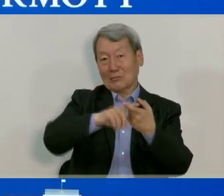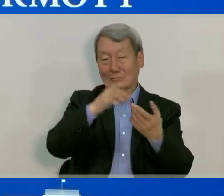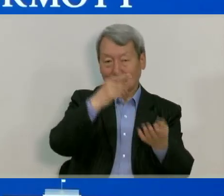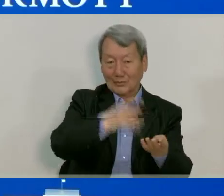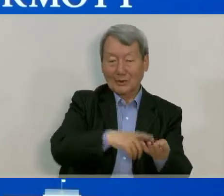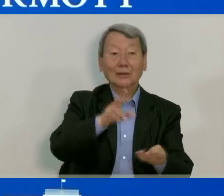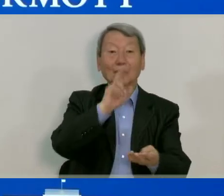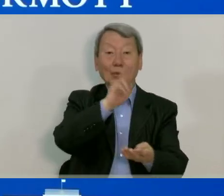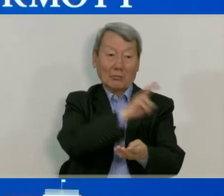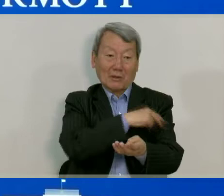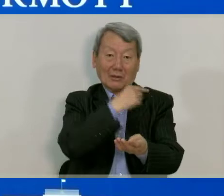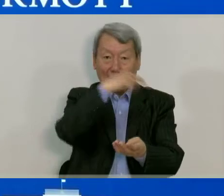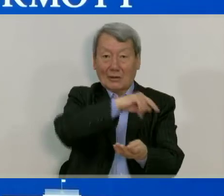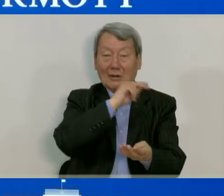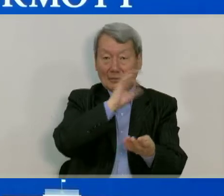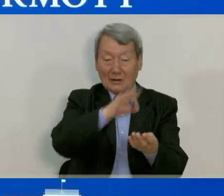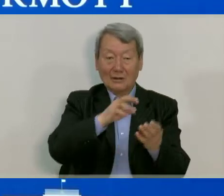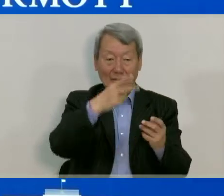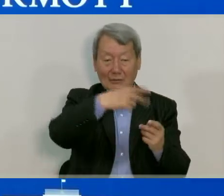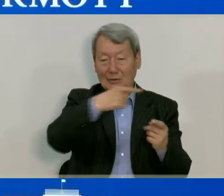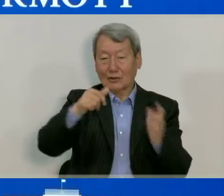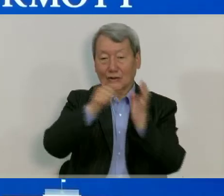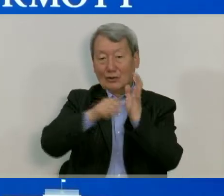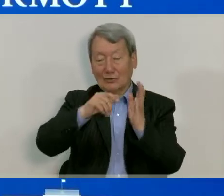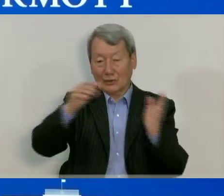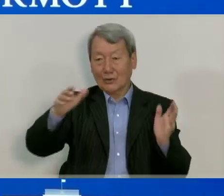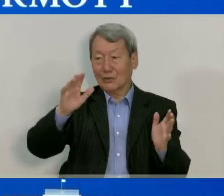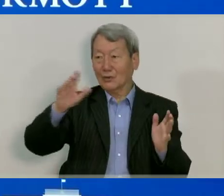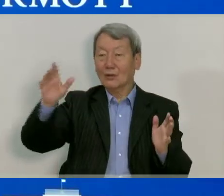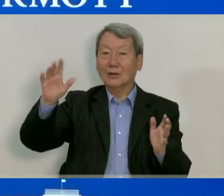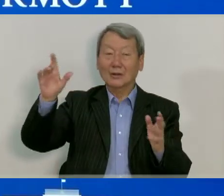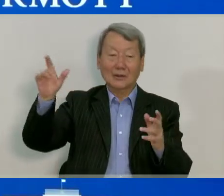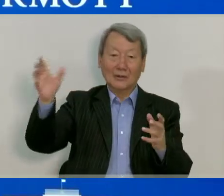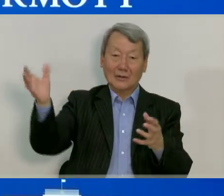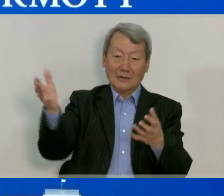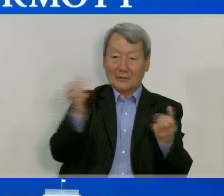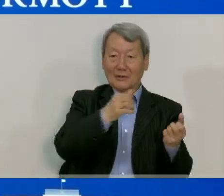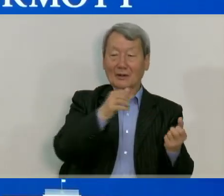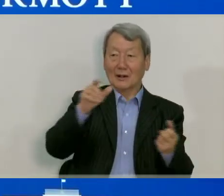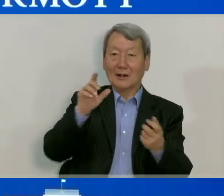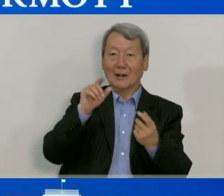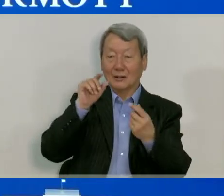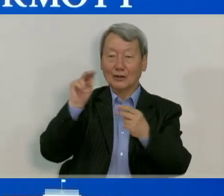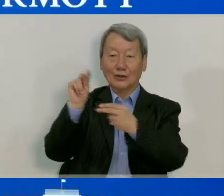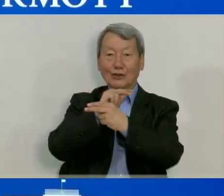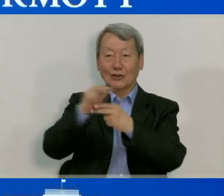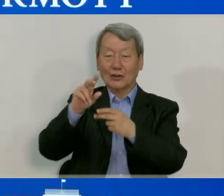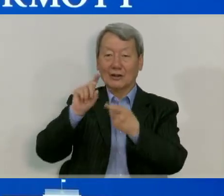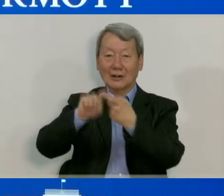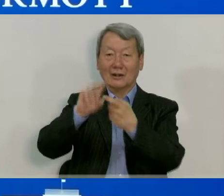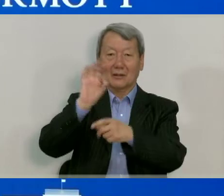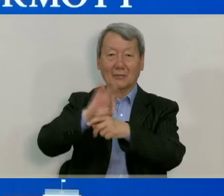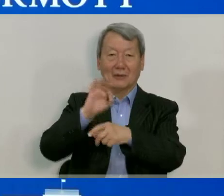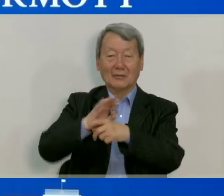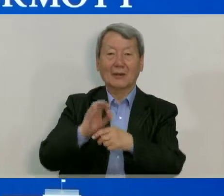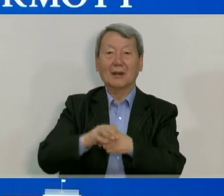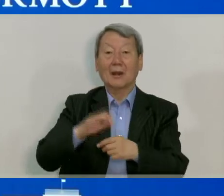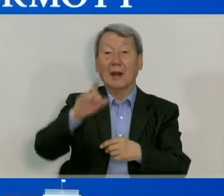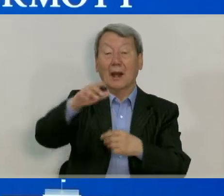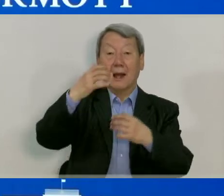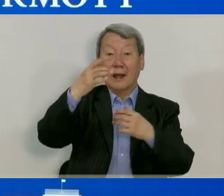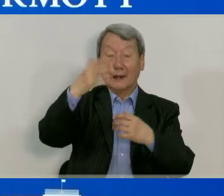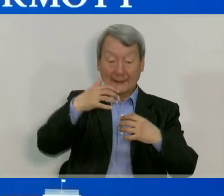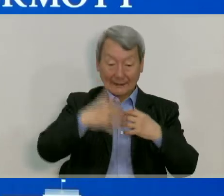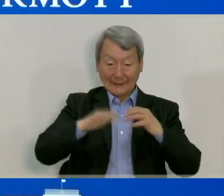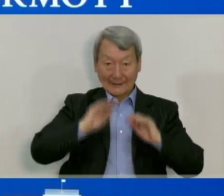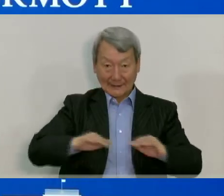и медицинские работники, и другие специалисты, которые привлекались к борьбе с COVID-19. Среди детей